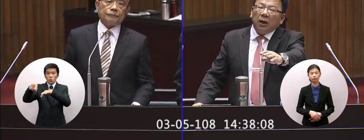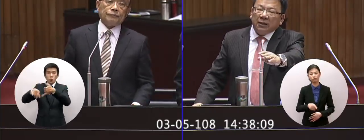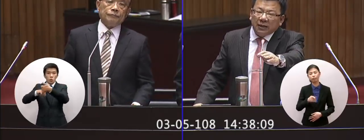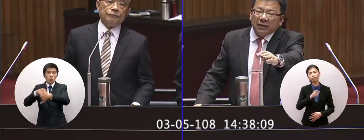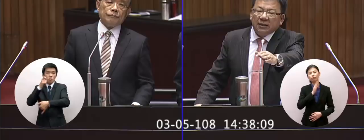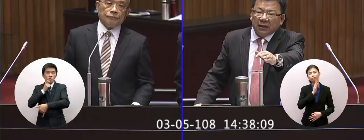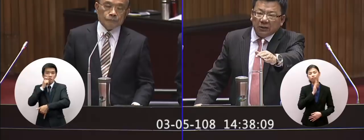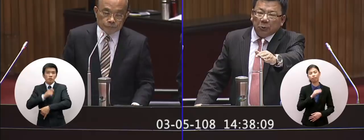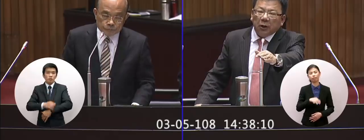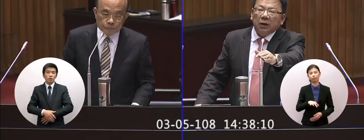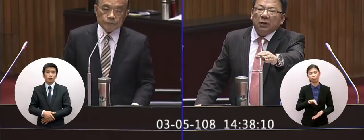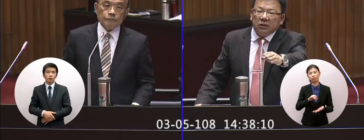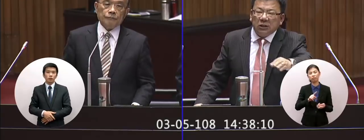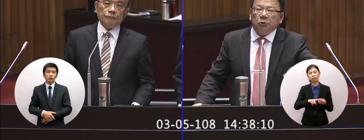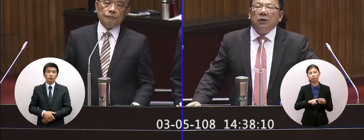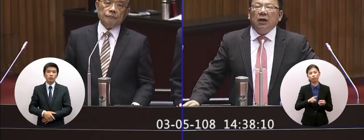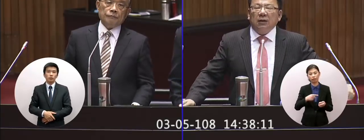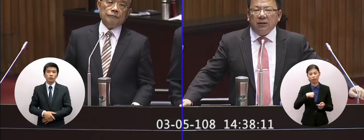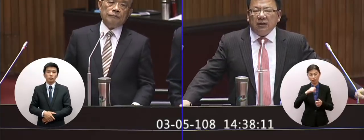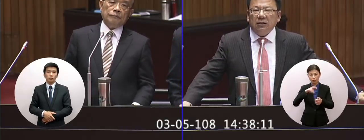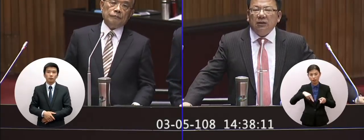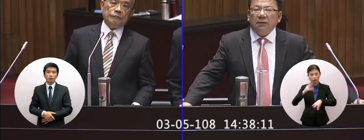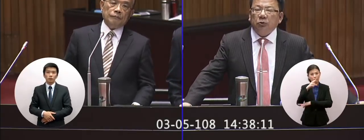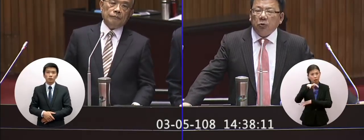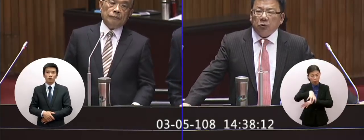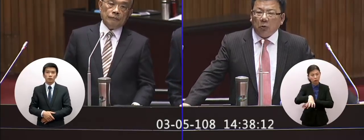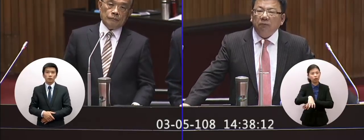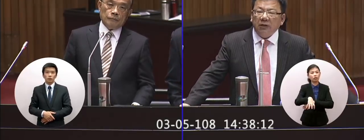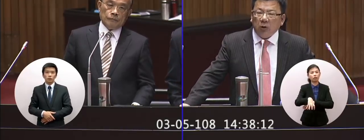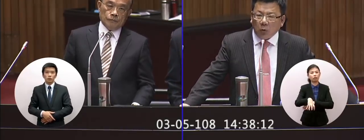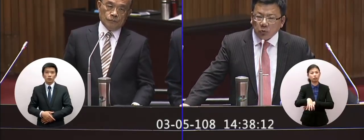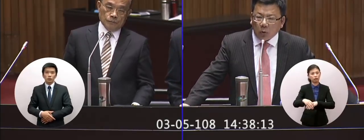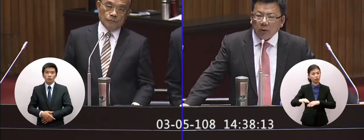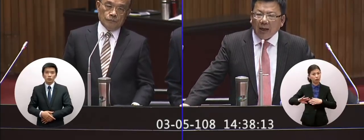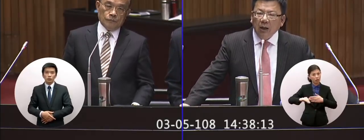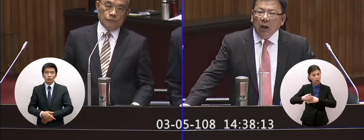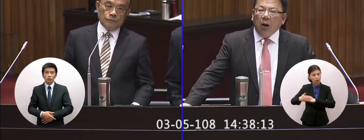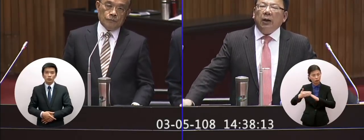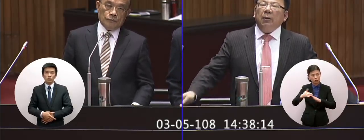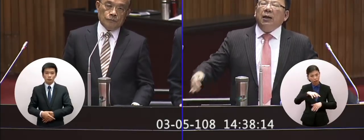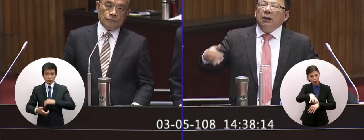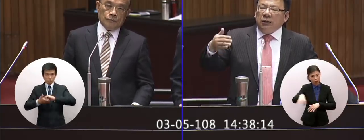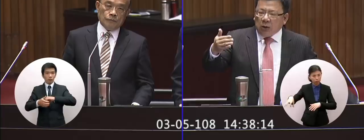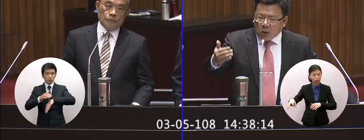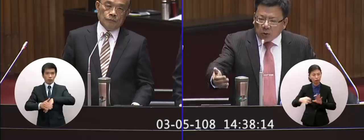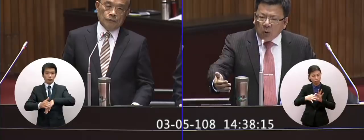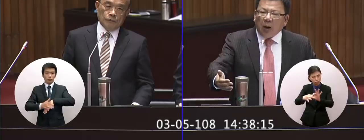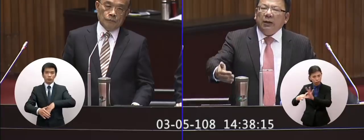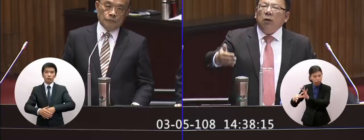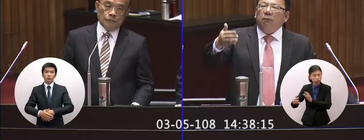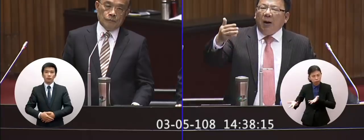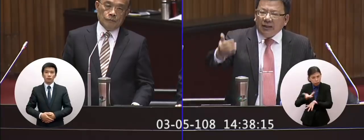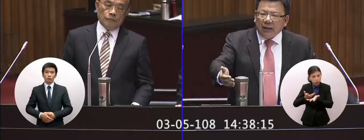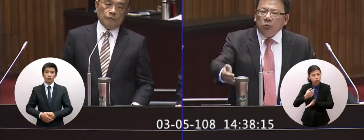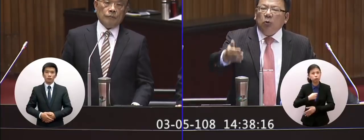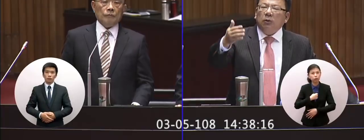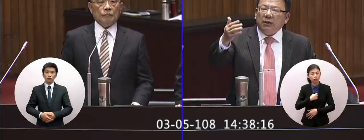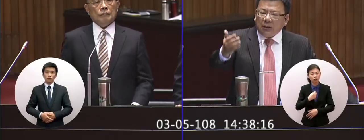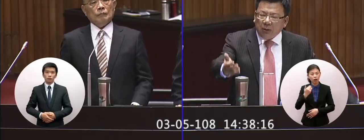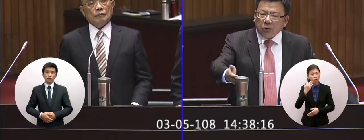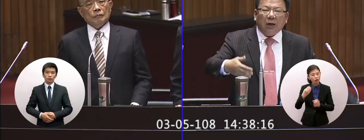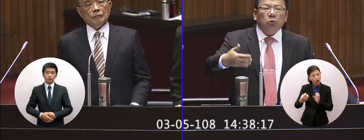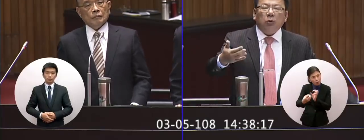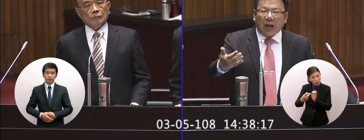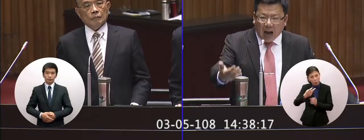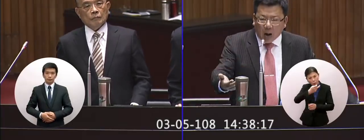长，这个就是我要提醒行政院的，要继续跟各县市政府做充分的沟通、 啊、是，一定。 好，因为这个沟通完以后，发现如